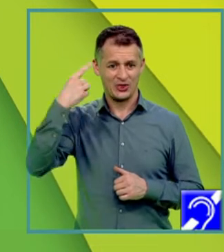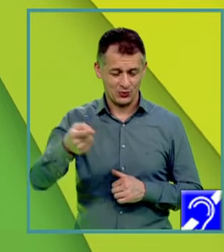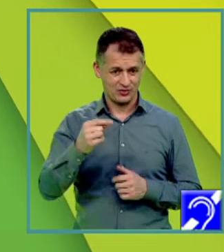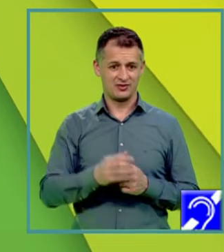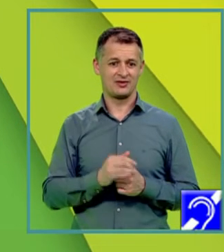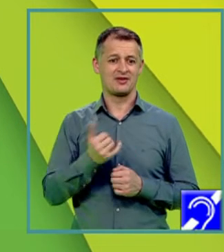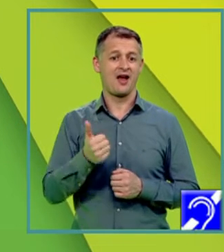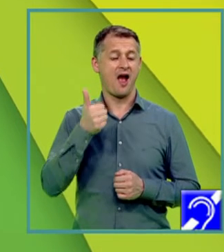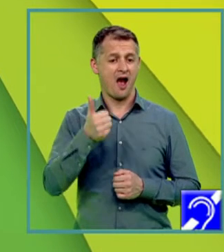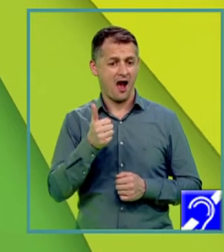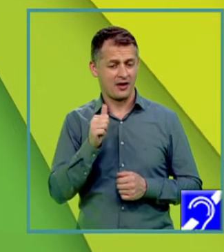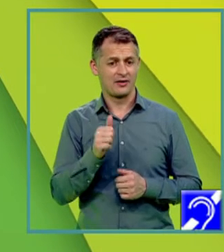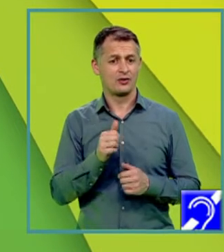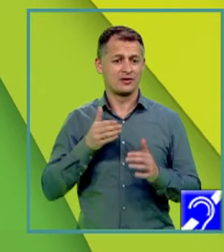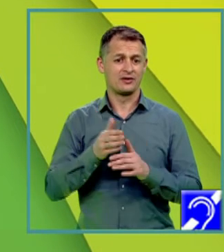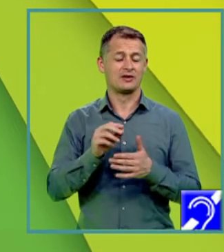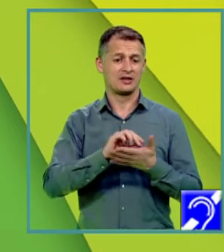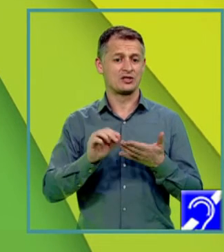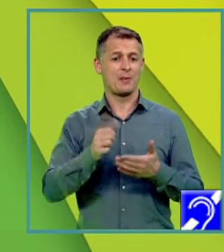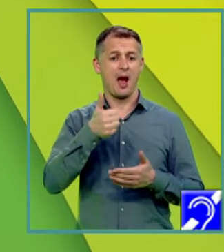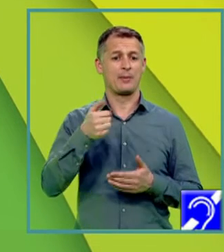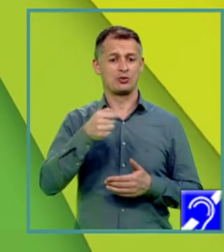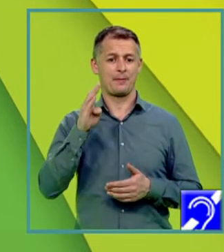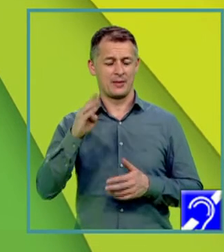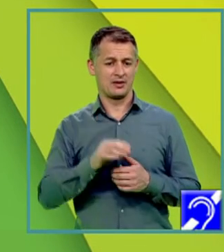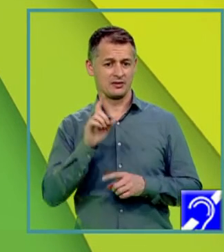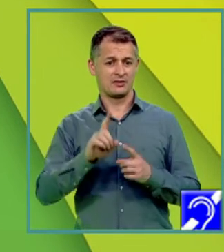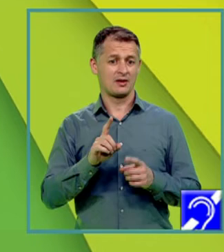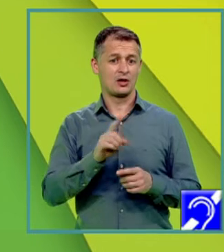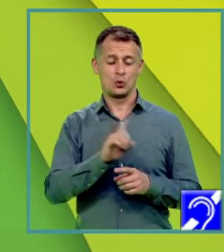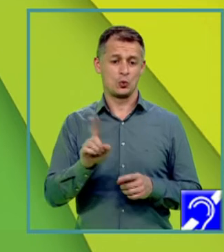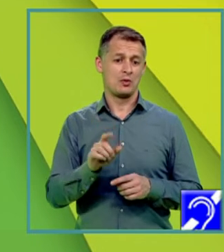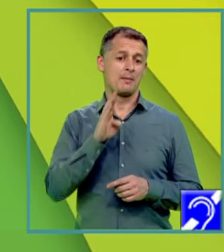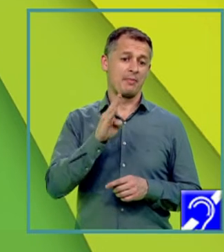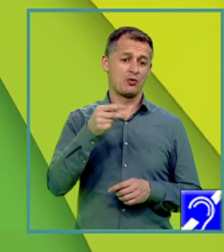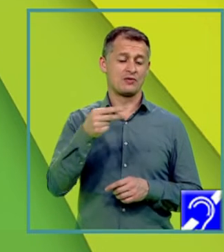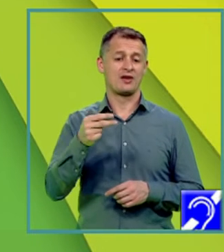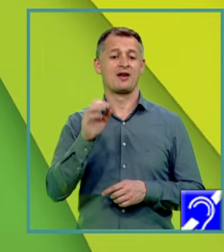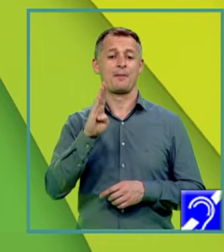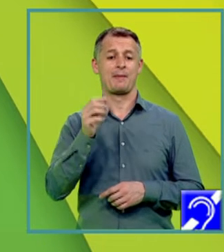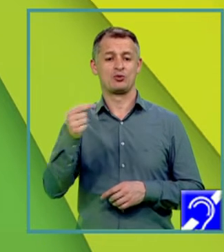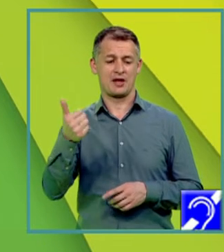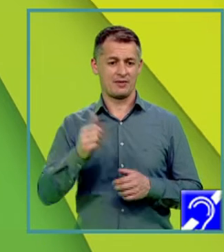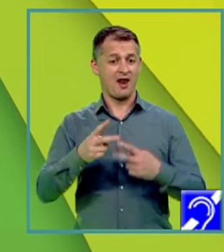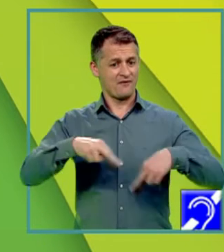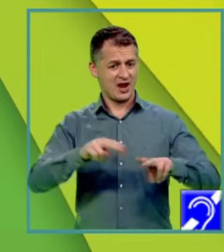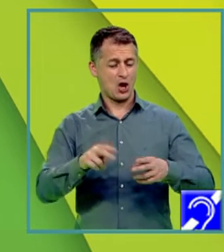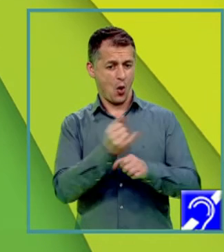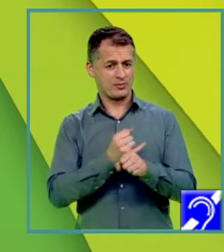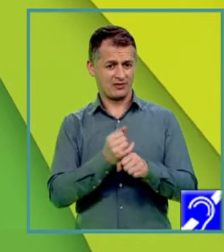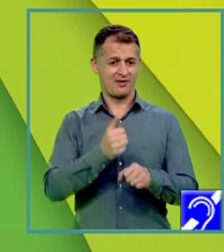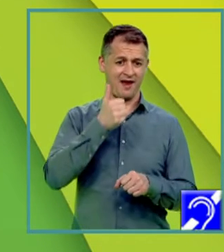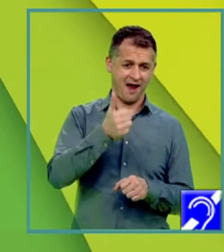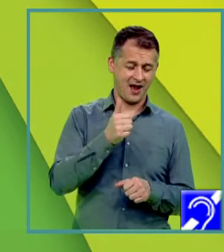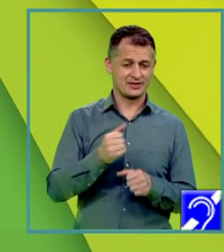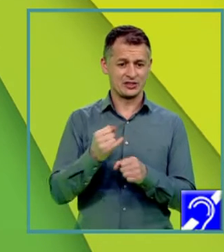variabilă a vom trece a minus b în caz contrar în variabilă b va fi b minus a la finalul algoritmului observăm că în variabilă